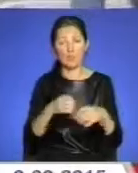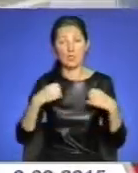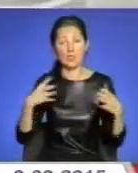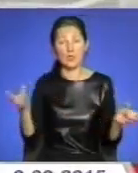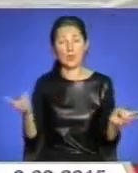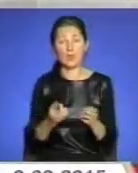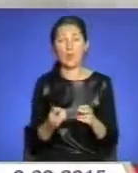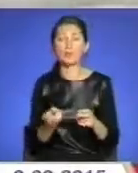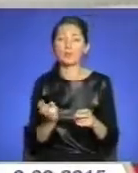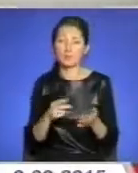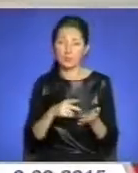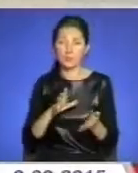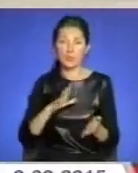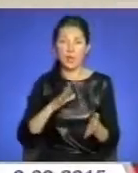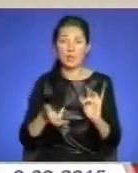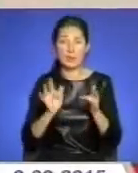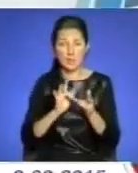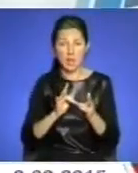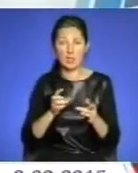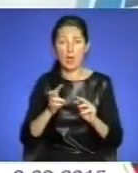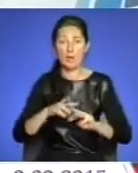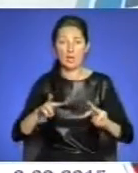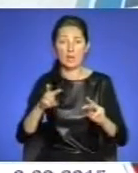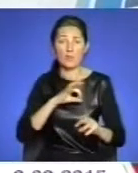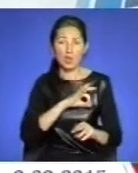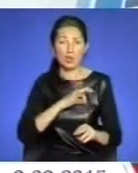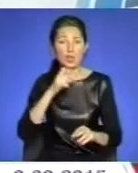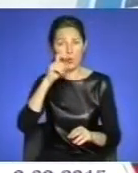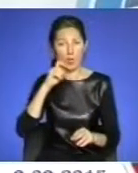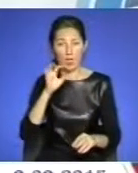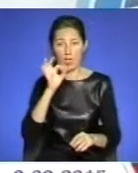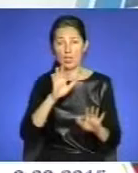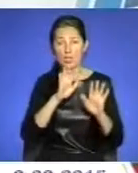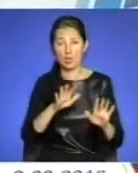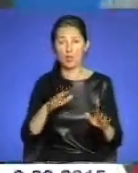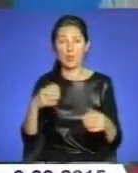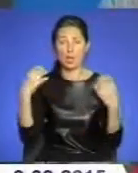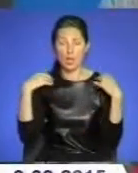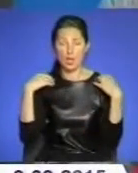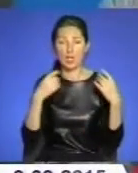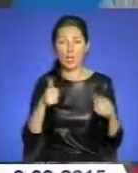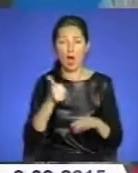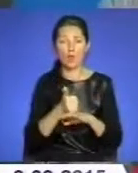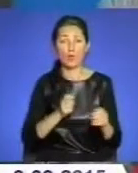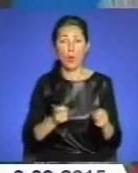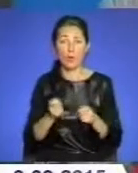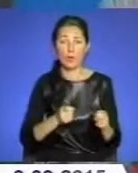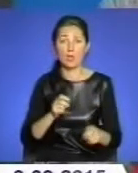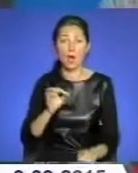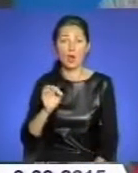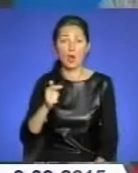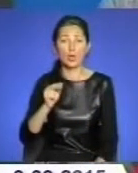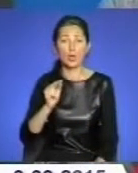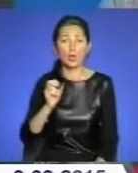сайт Міністерства юстиції України, зазначає заступник начальника Головного управління юстиції в області Ольга Чепурна. На